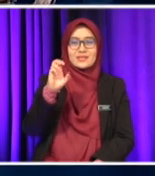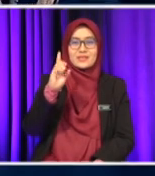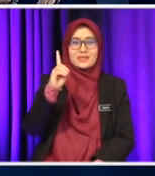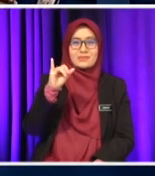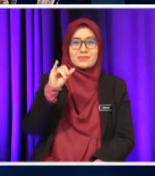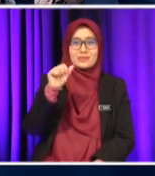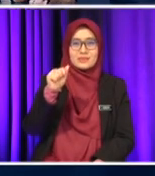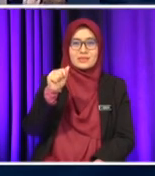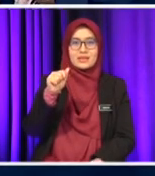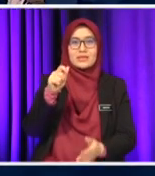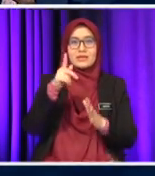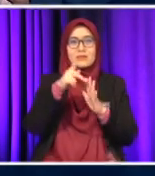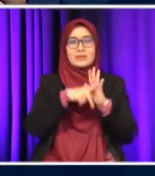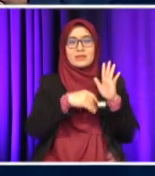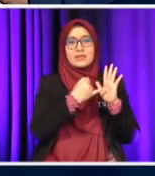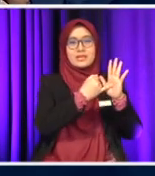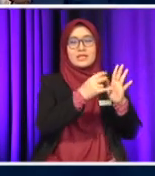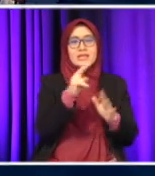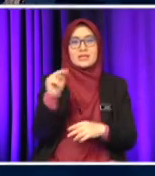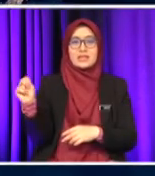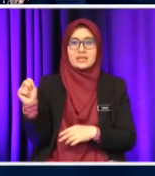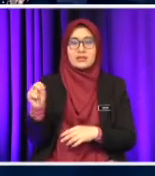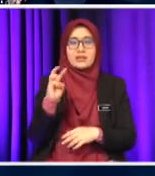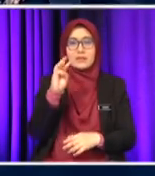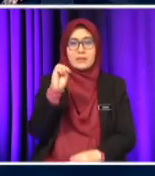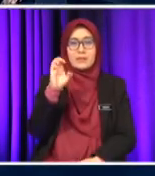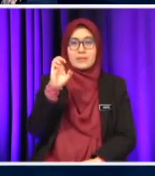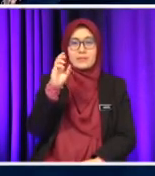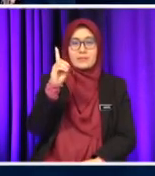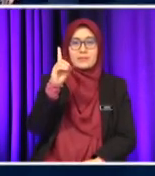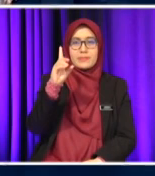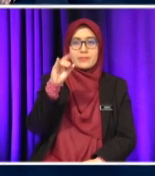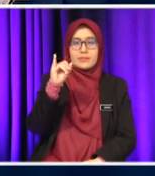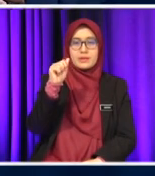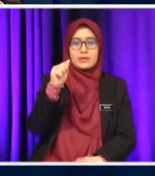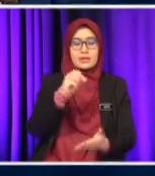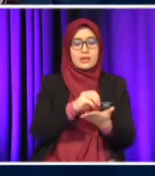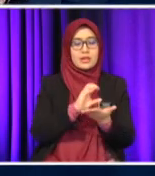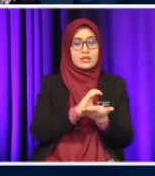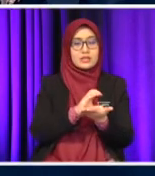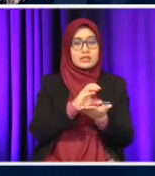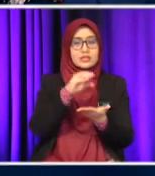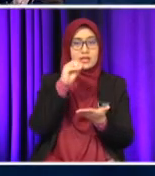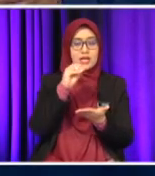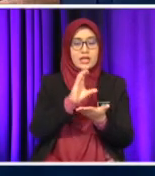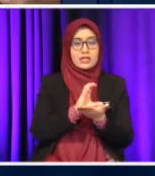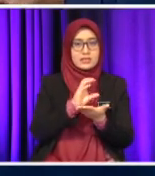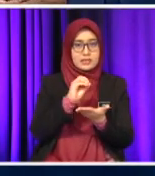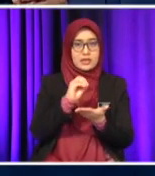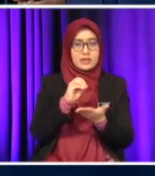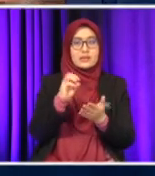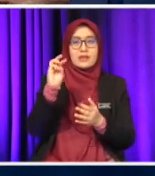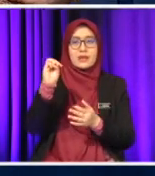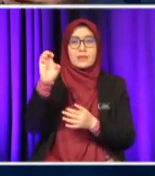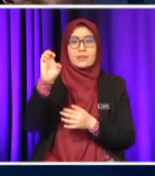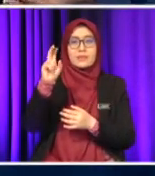apa iklannya yaitu media cetak biasanya ini untuk gambar yang tidak bergerak seperti